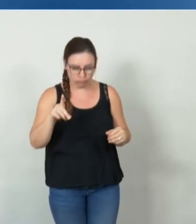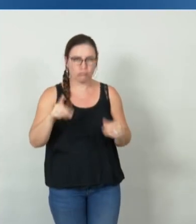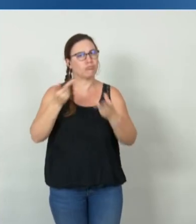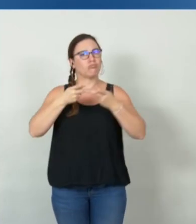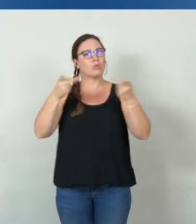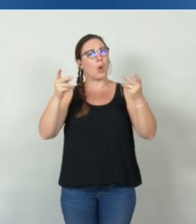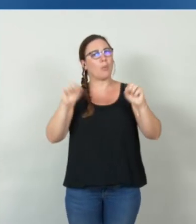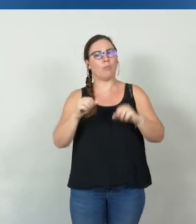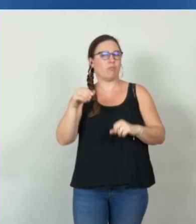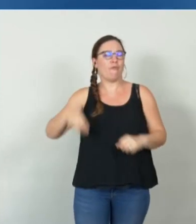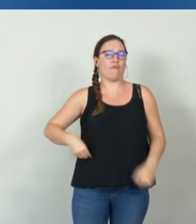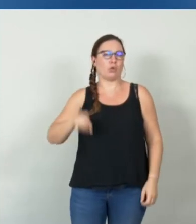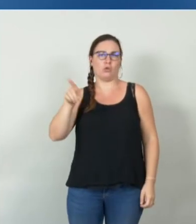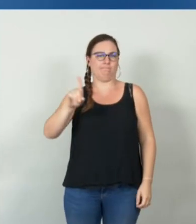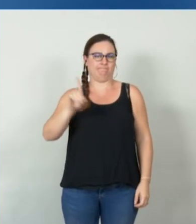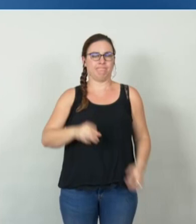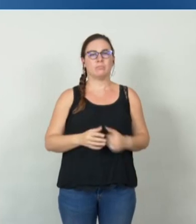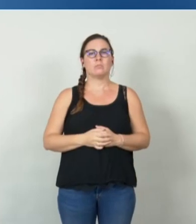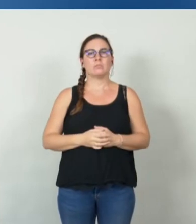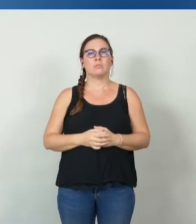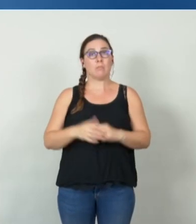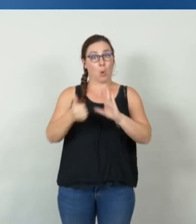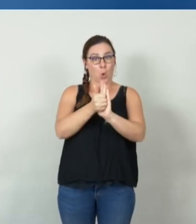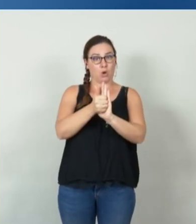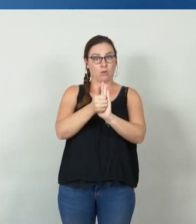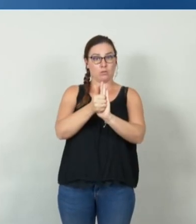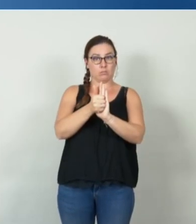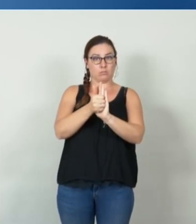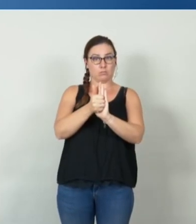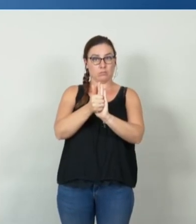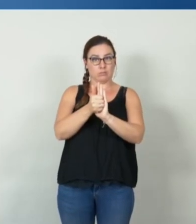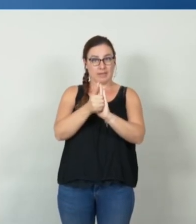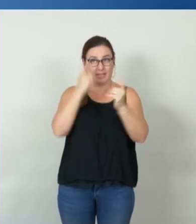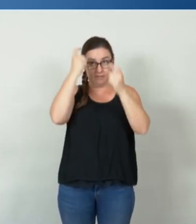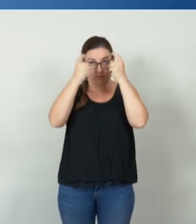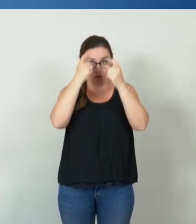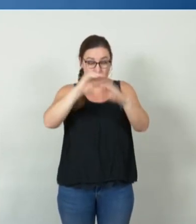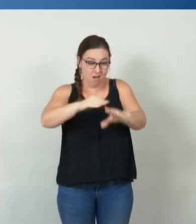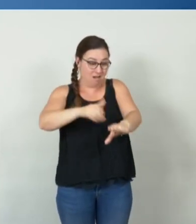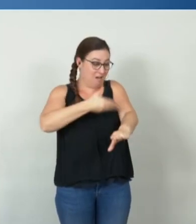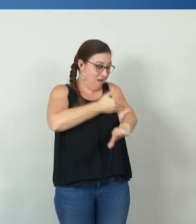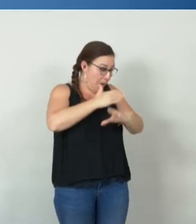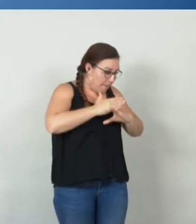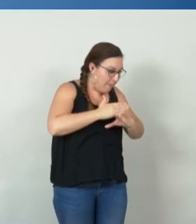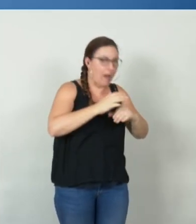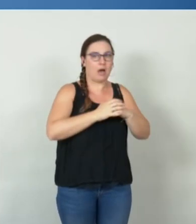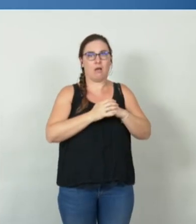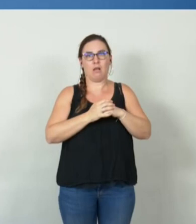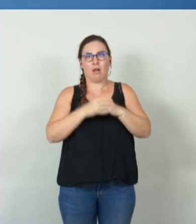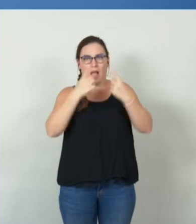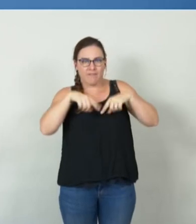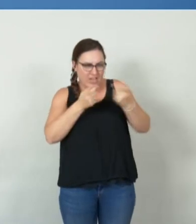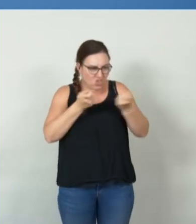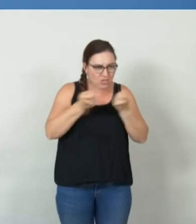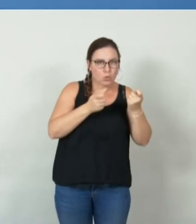mais votre rôle est d'anticiper de gestion qui